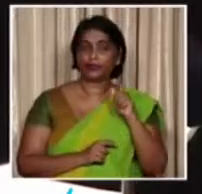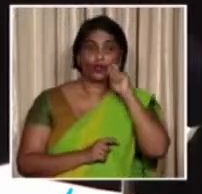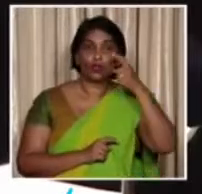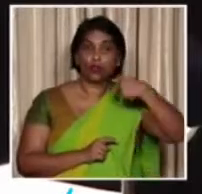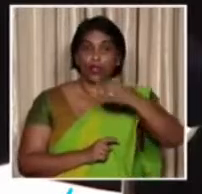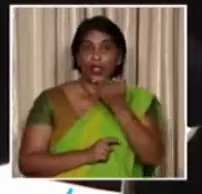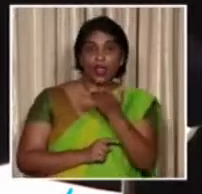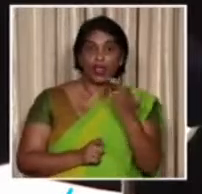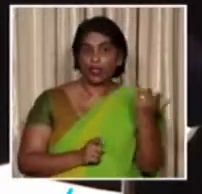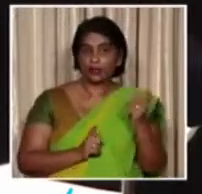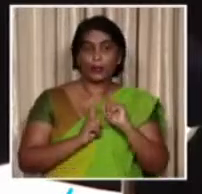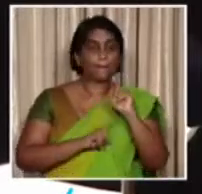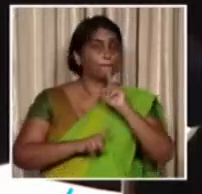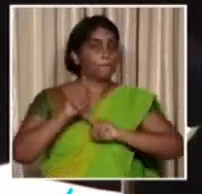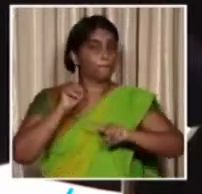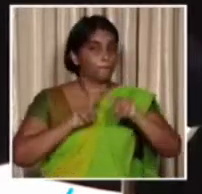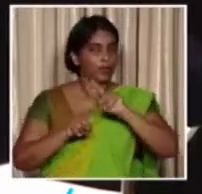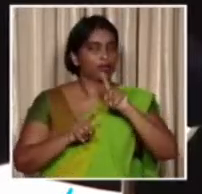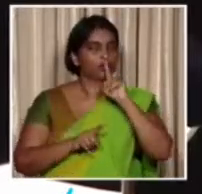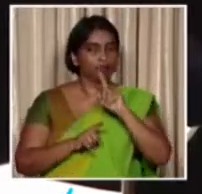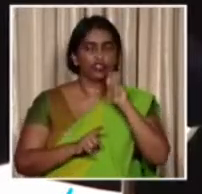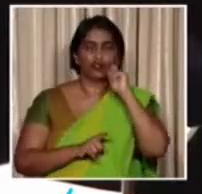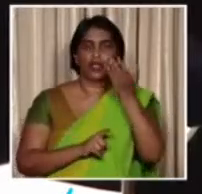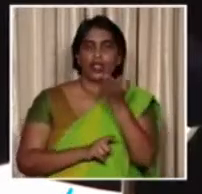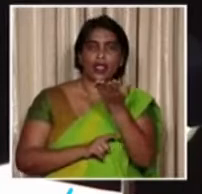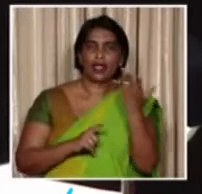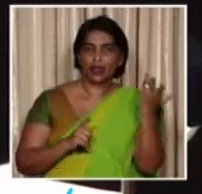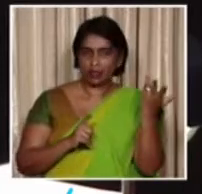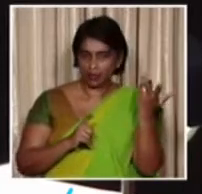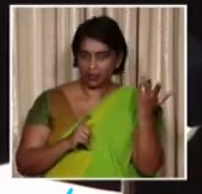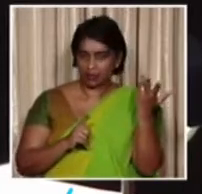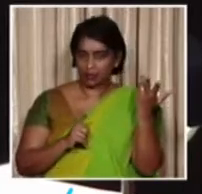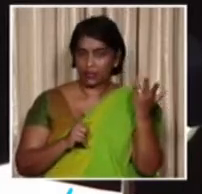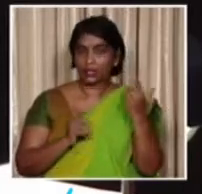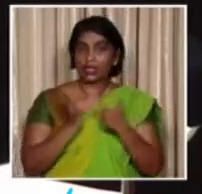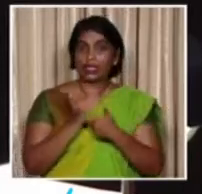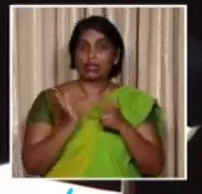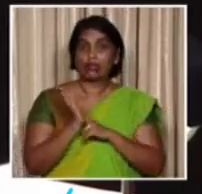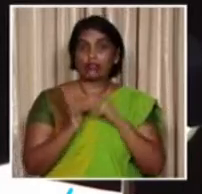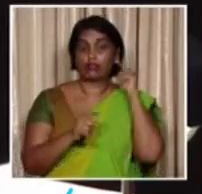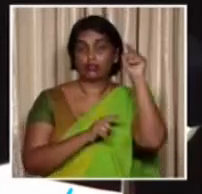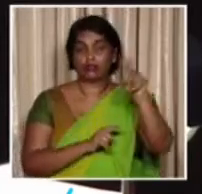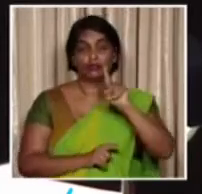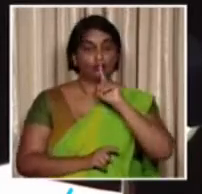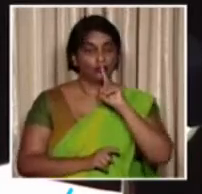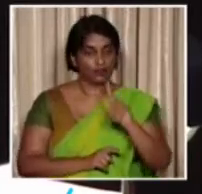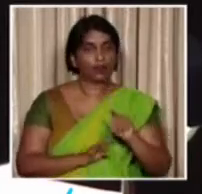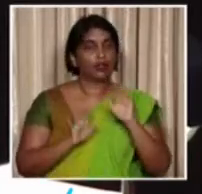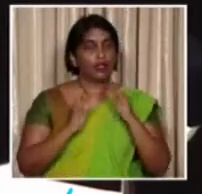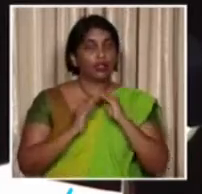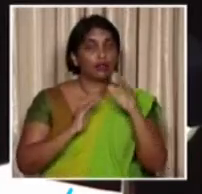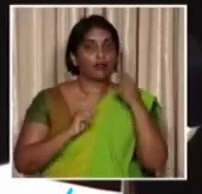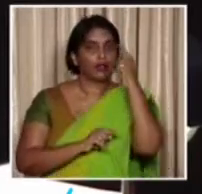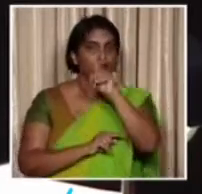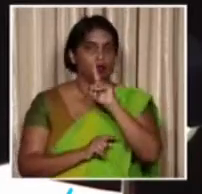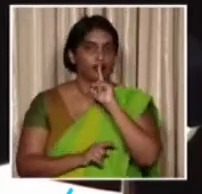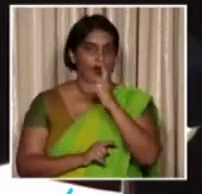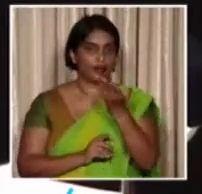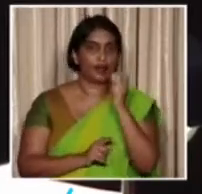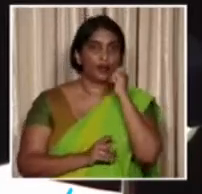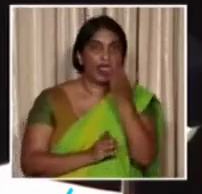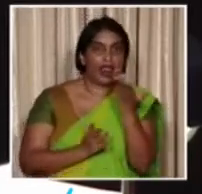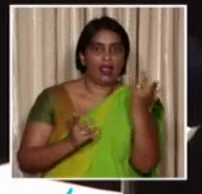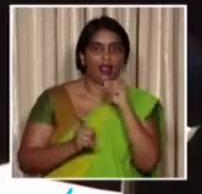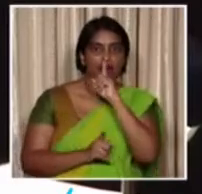ජනතාව ඉල්ලන්නේ නැහැ කියලා මේ පාර්ලිමේන්තුවේ කියනවා ජනතාව ඉල්ලන්නේ නැහැ කියලා මොකද ටීවී නාලිකාවට ගිහිල්ලා කියනවා හැබැයි ගමට ගිහිල්ලා කියන්න බෑ ජනතාව ඉල්ලන්නේ නැහැ